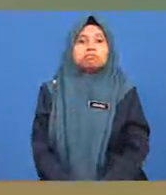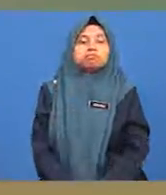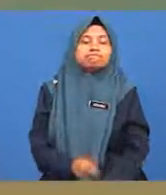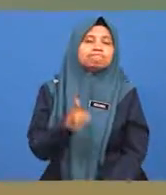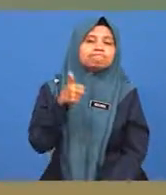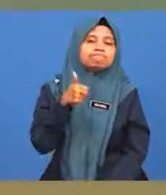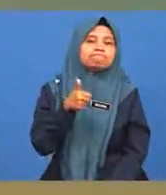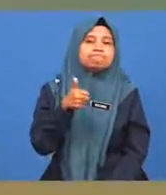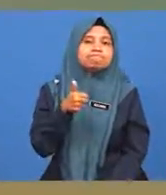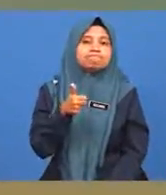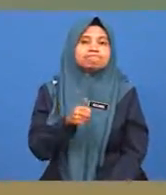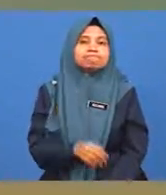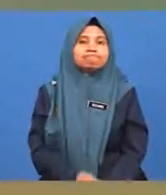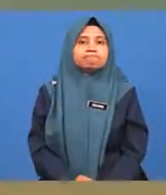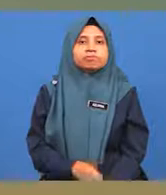Bagus!